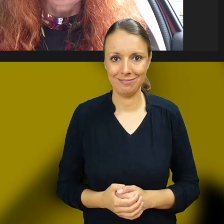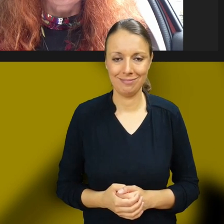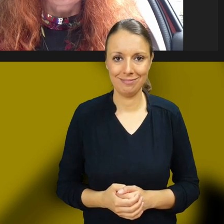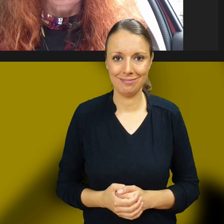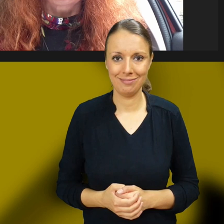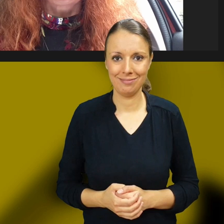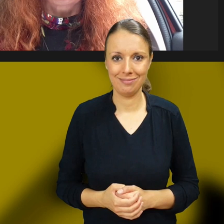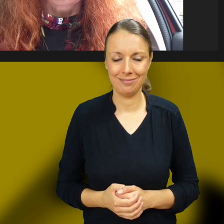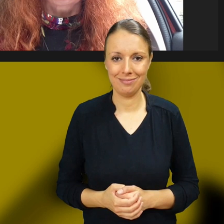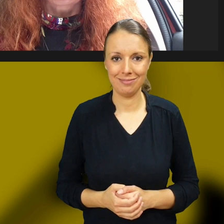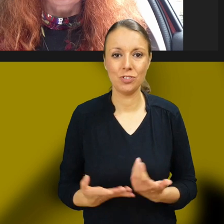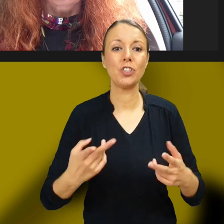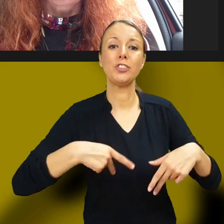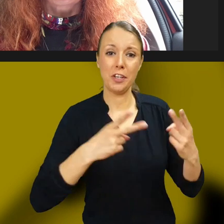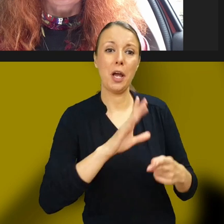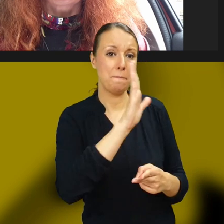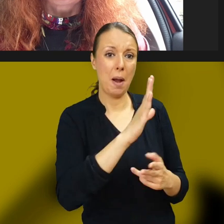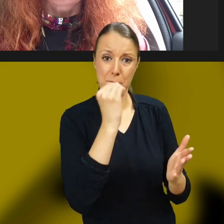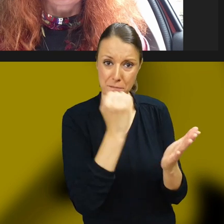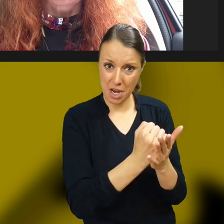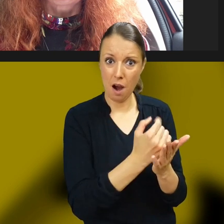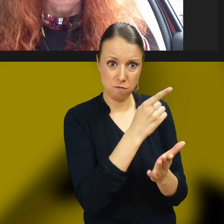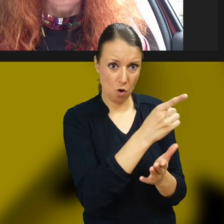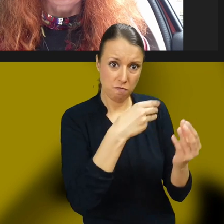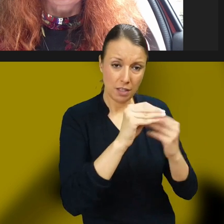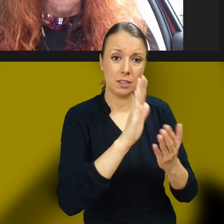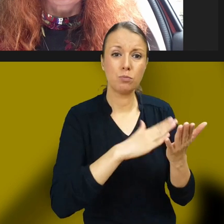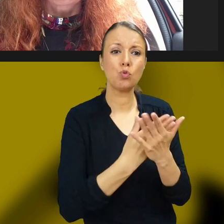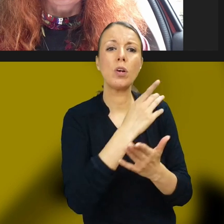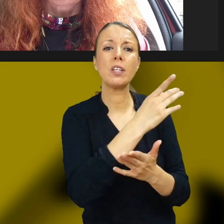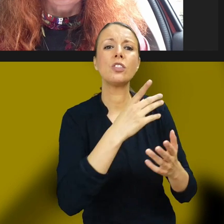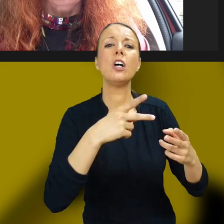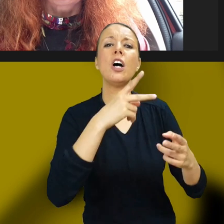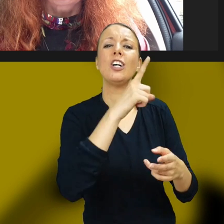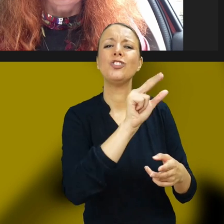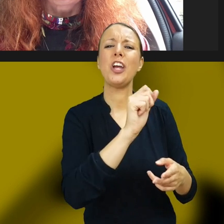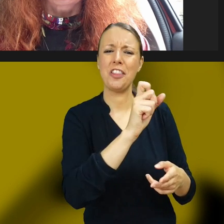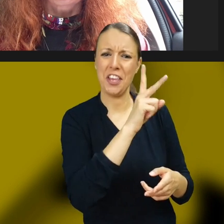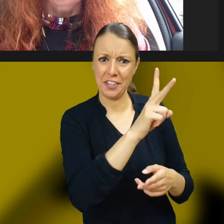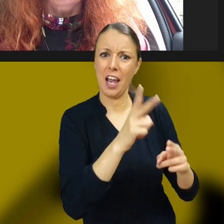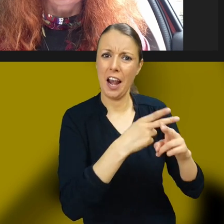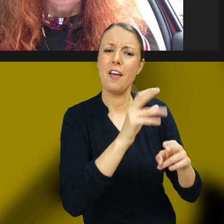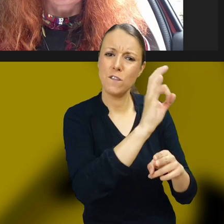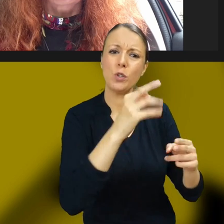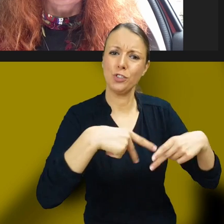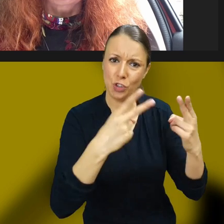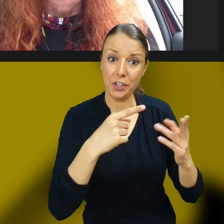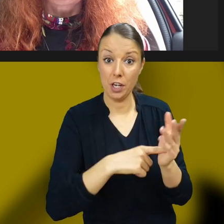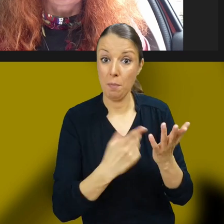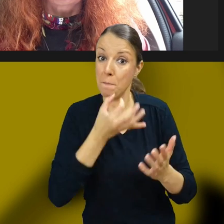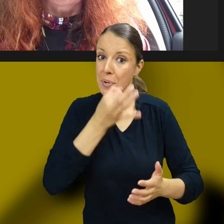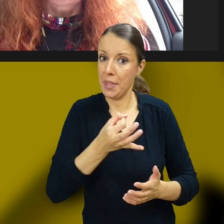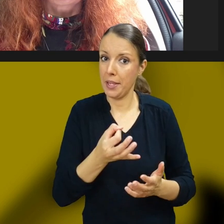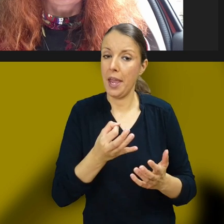tego tytułu prasowego, który jest dziennikiem, mógłby wnosić o szybszą, przyspieszoną ścieżkę docierania do